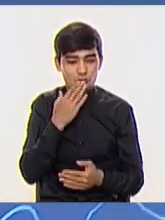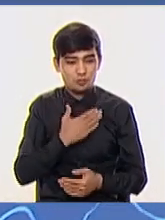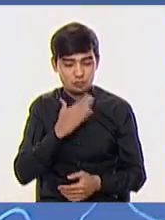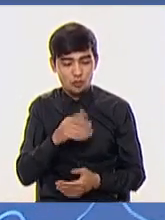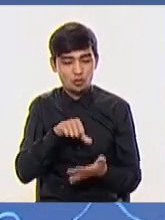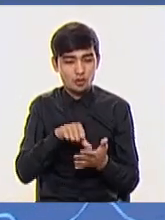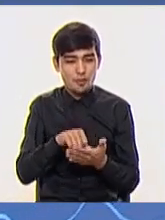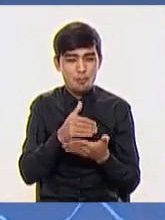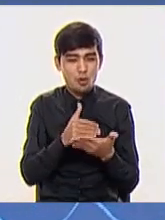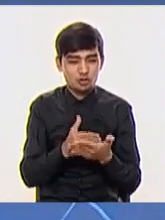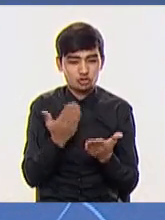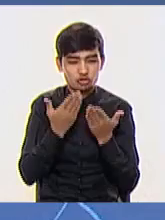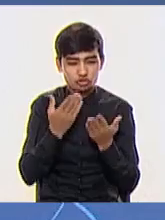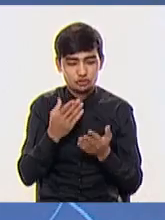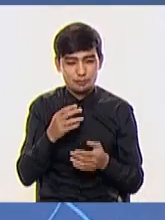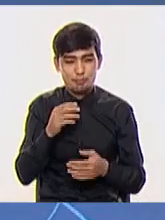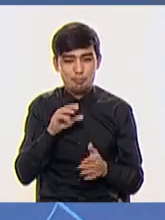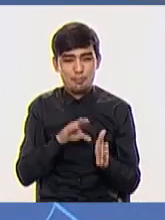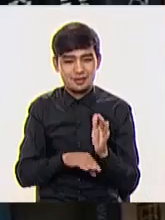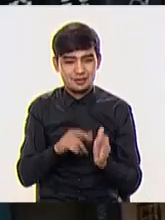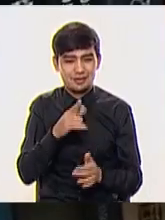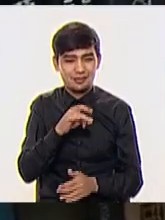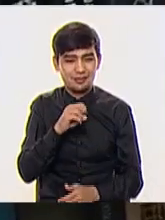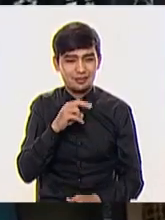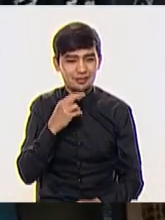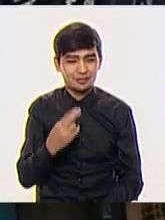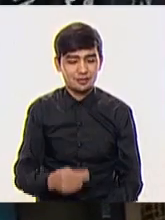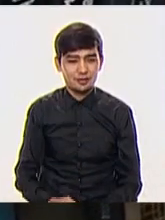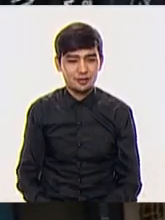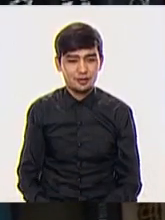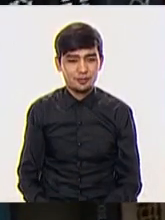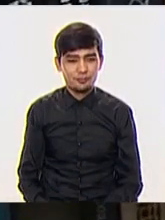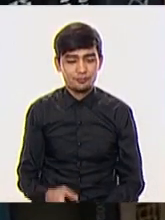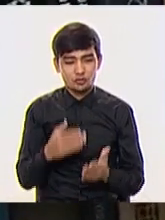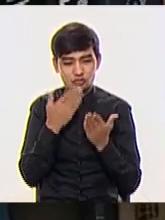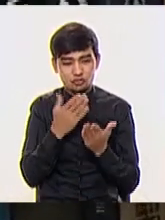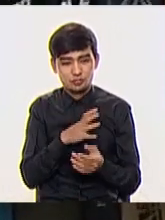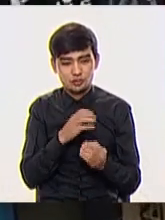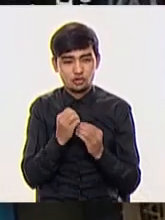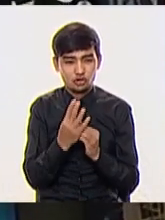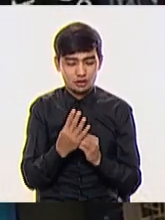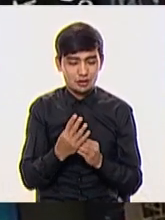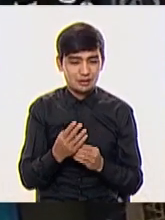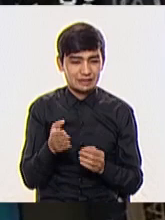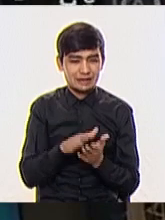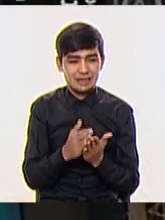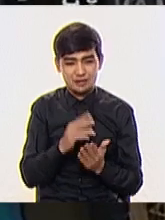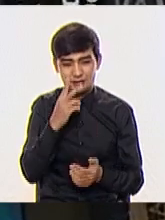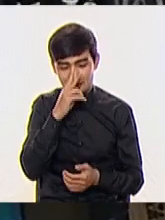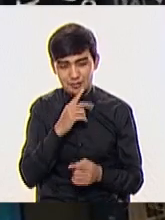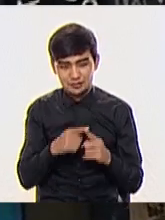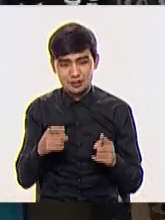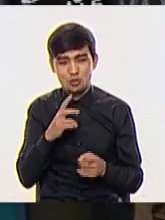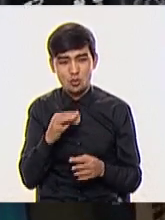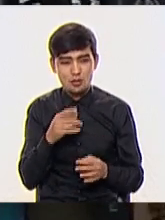стали участниками проекта «Чтение без границ». Прочитал 14 произведений за 2 месяца. Да, не